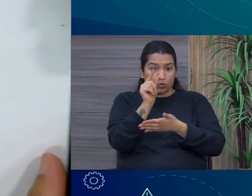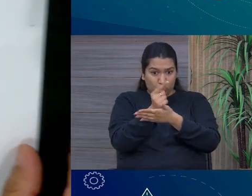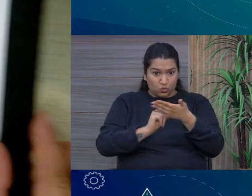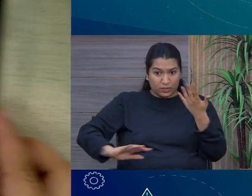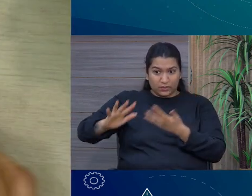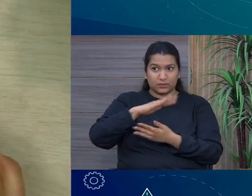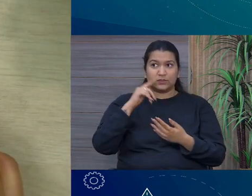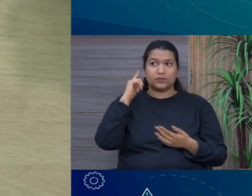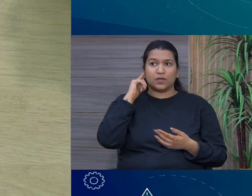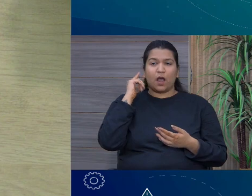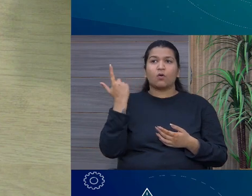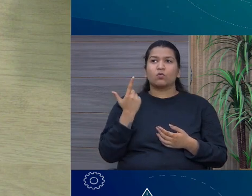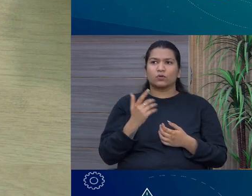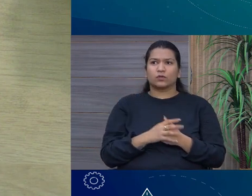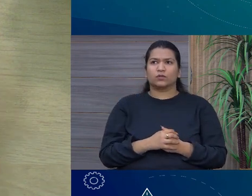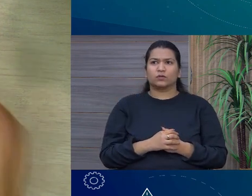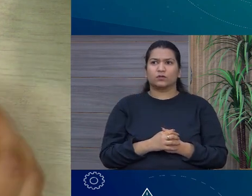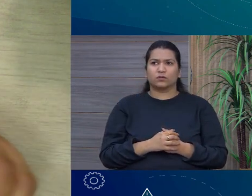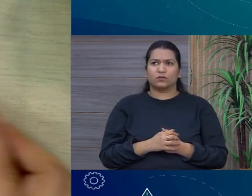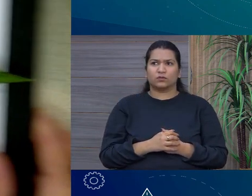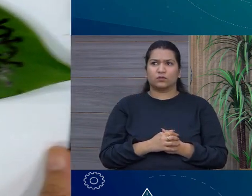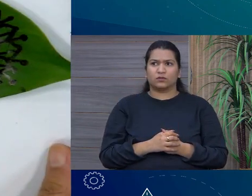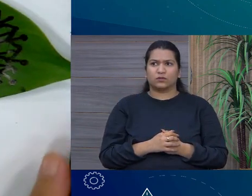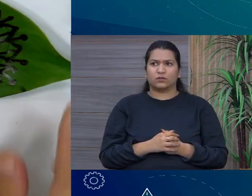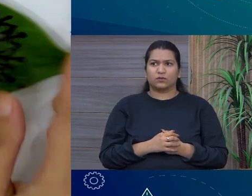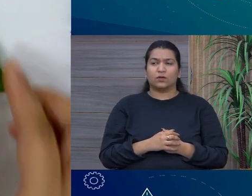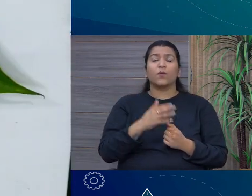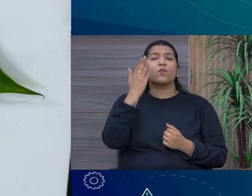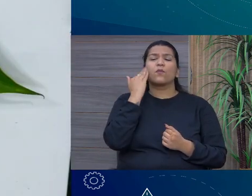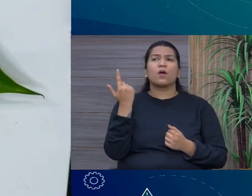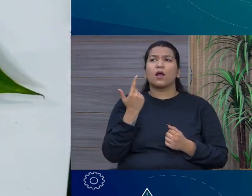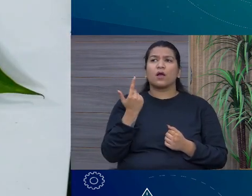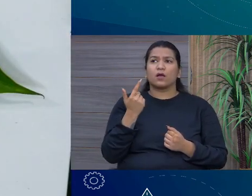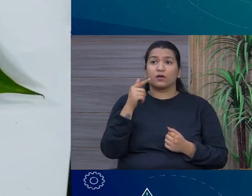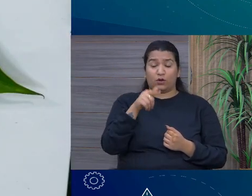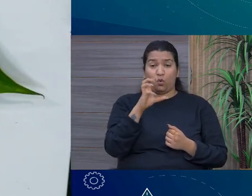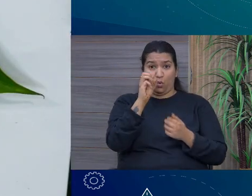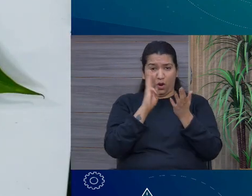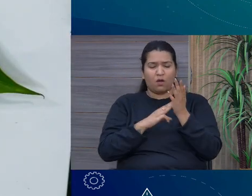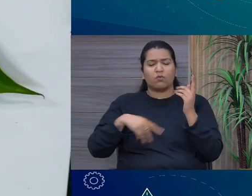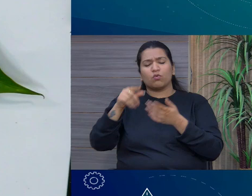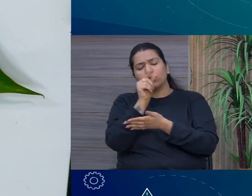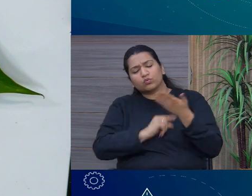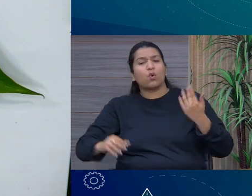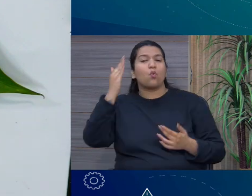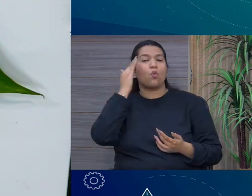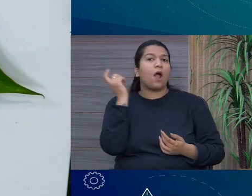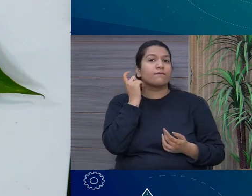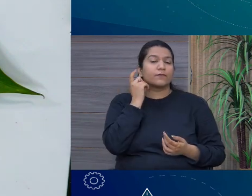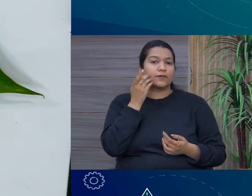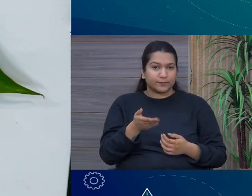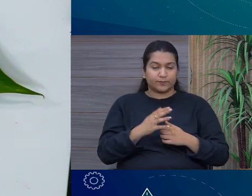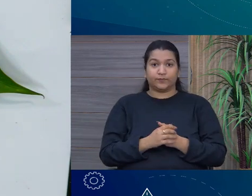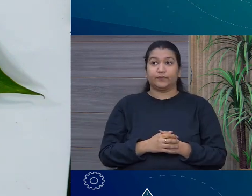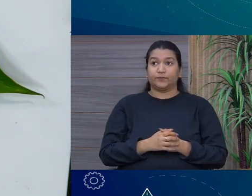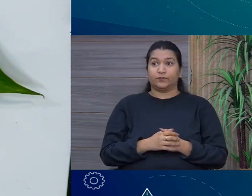हमें जैसे माना जाता है कि जो ओम है हमारा वो यूनिवर्सली अनहद नाद माना जाता है। इस वजह से आप देख सकते हैं कि